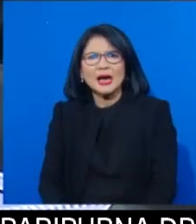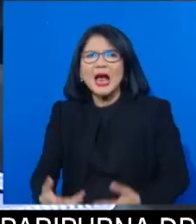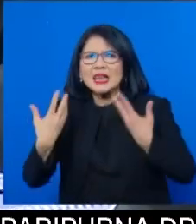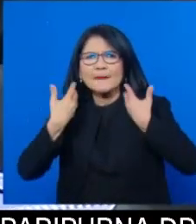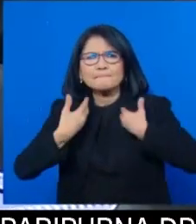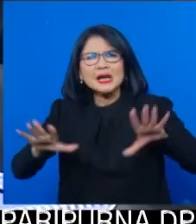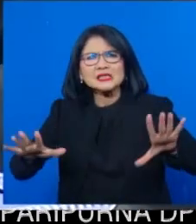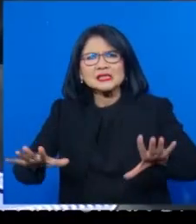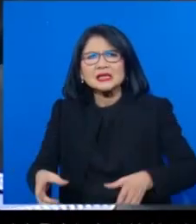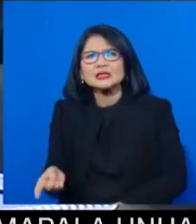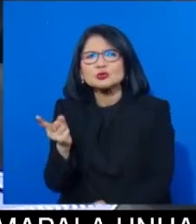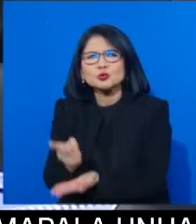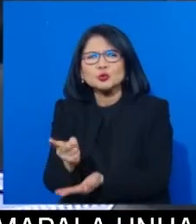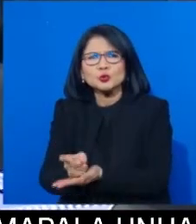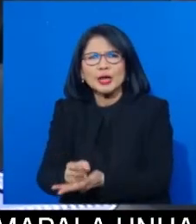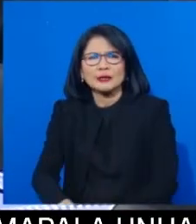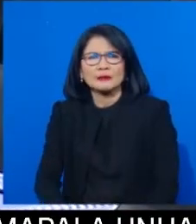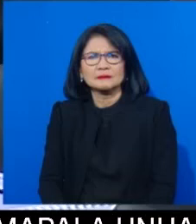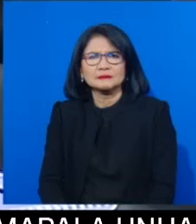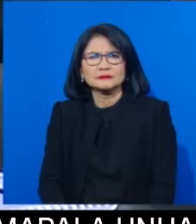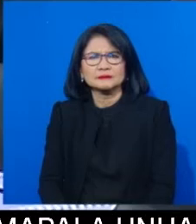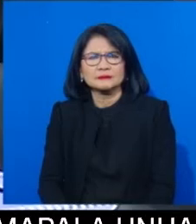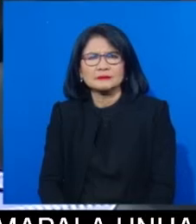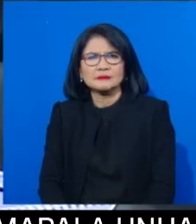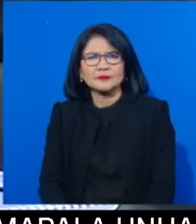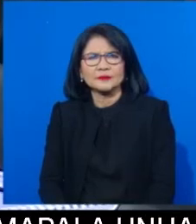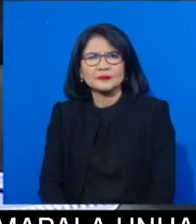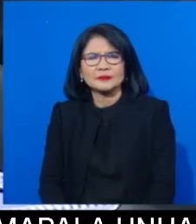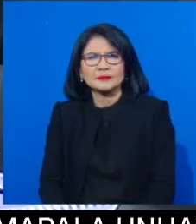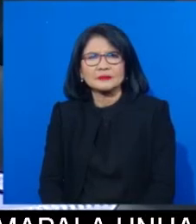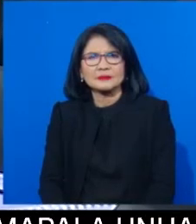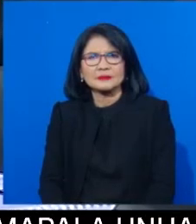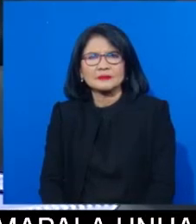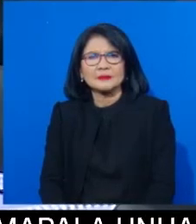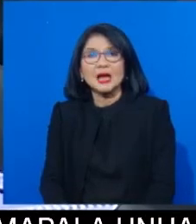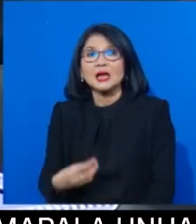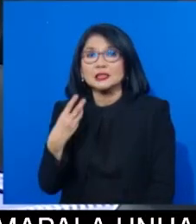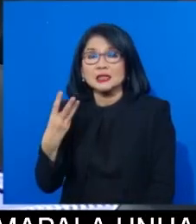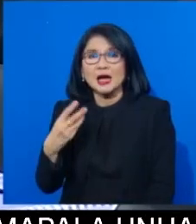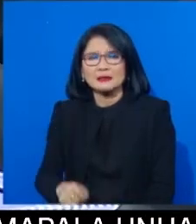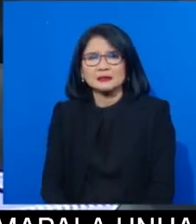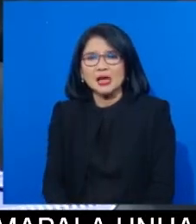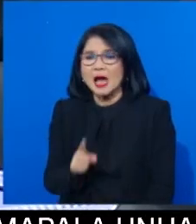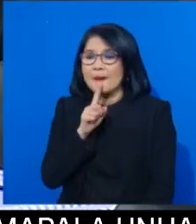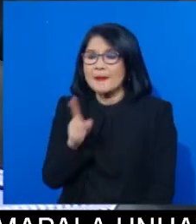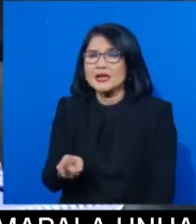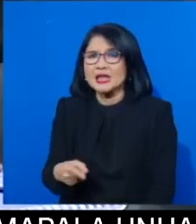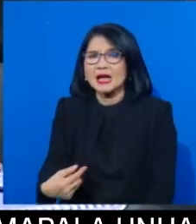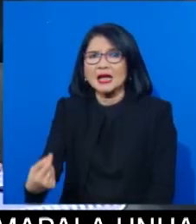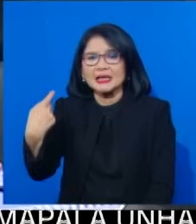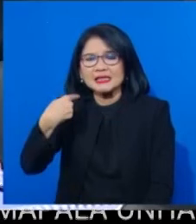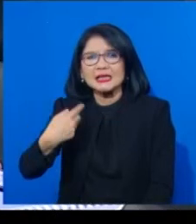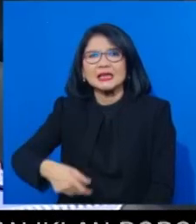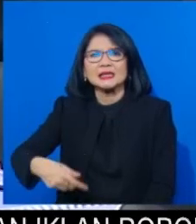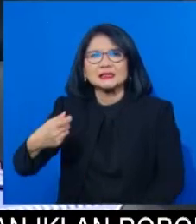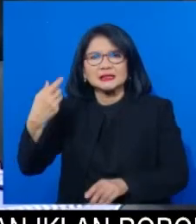segala tuntutan, onslaughter, refoulement. 3. Memerintahkan terdakwa dibebaskan